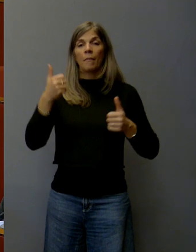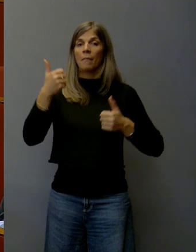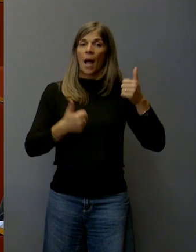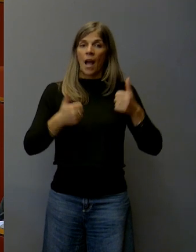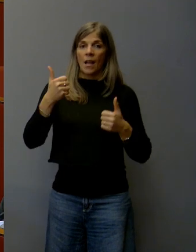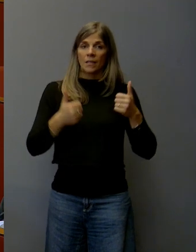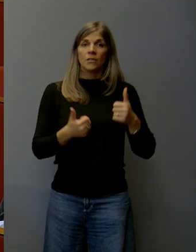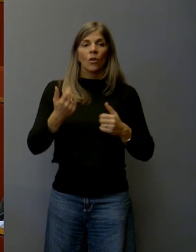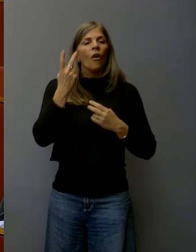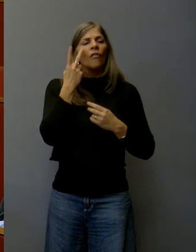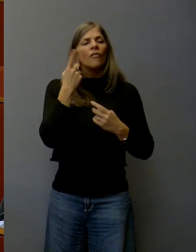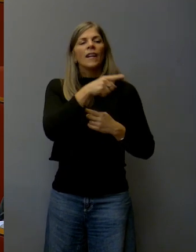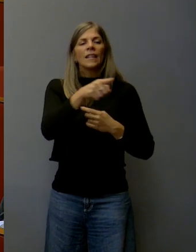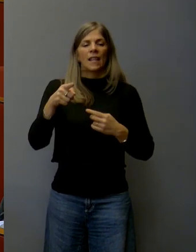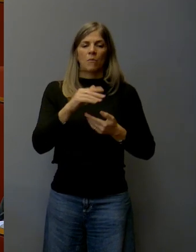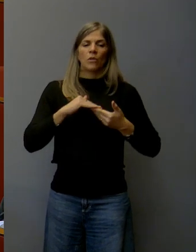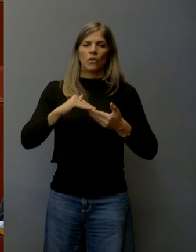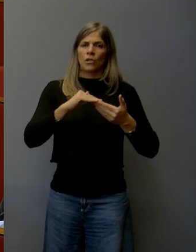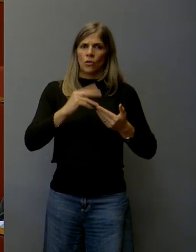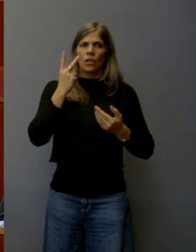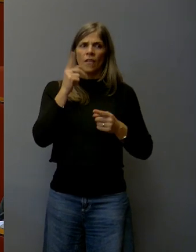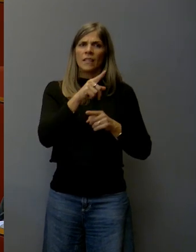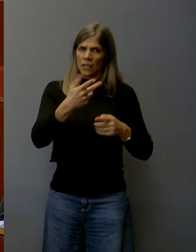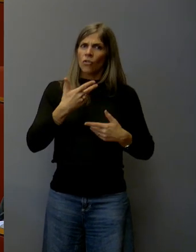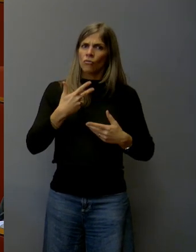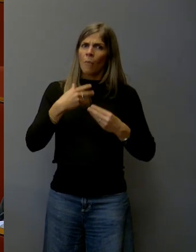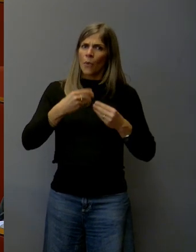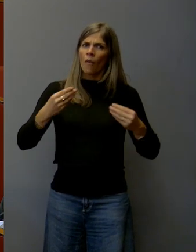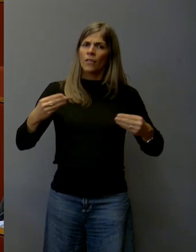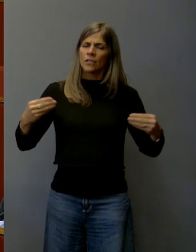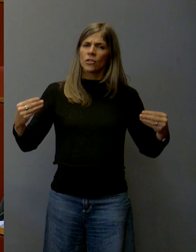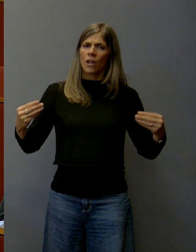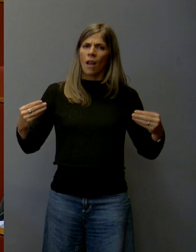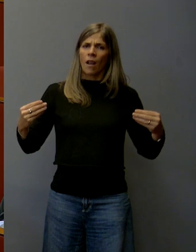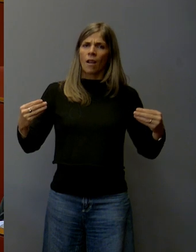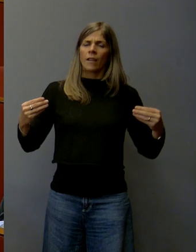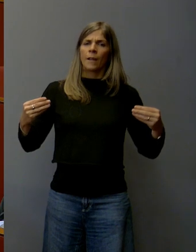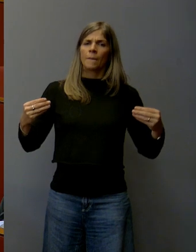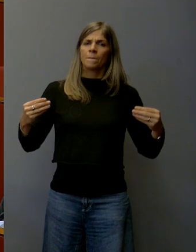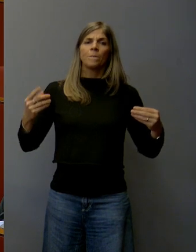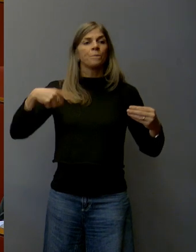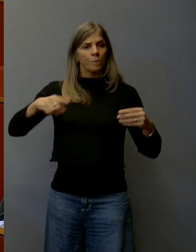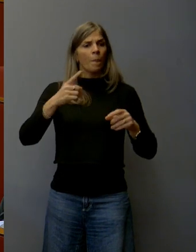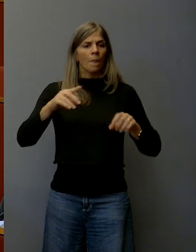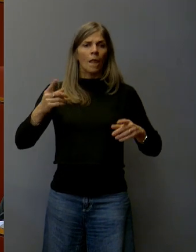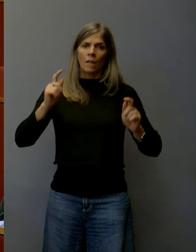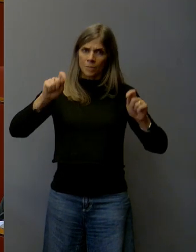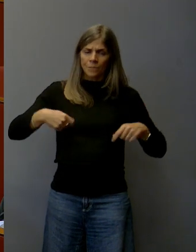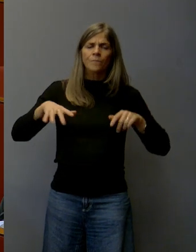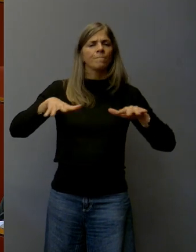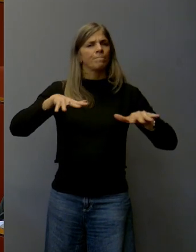questa associazione E vedrete la professionalità anche con cui riescono a mettersi in azione